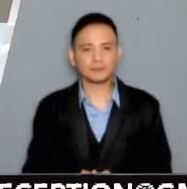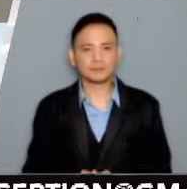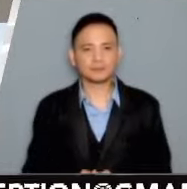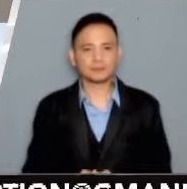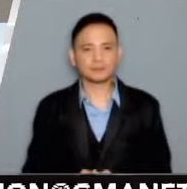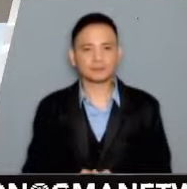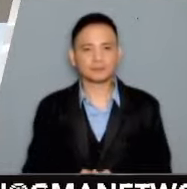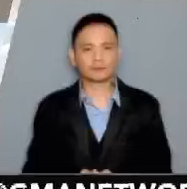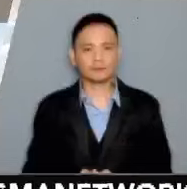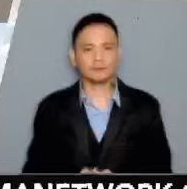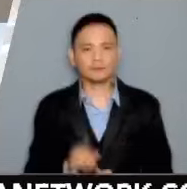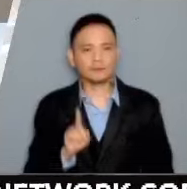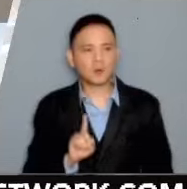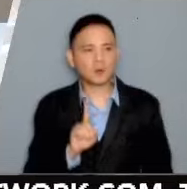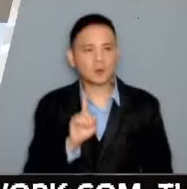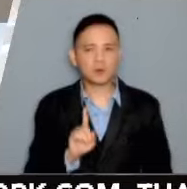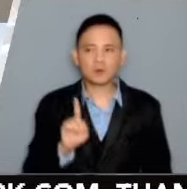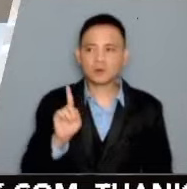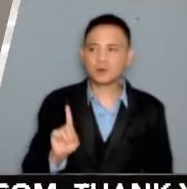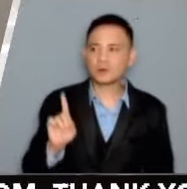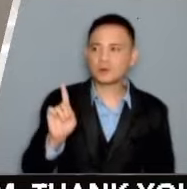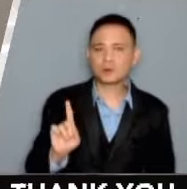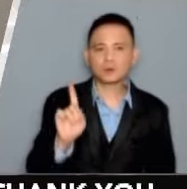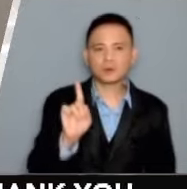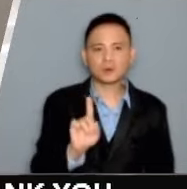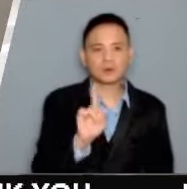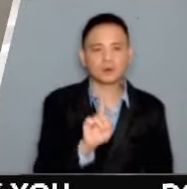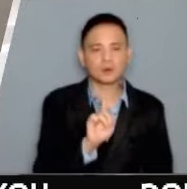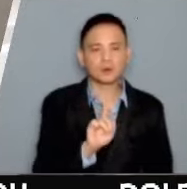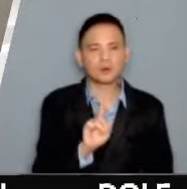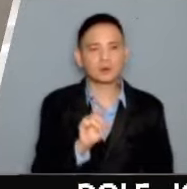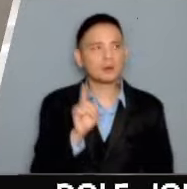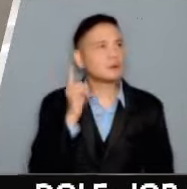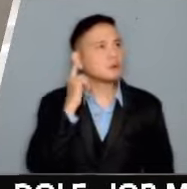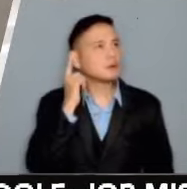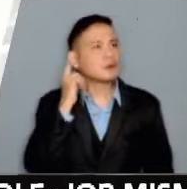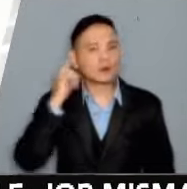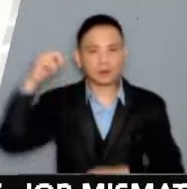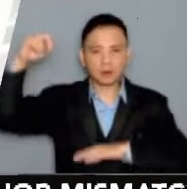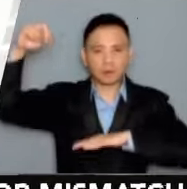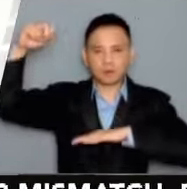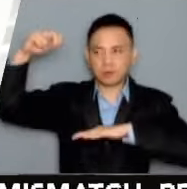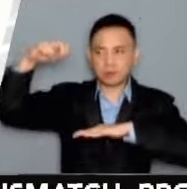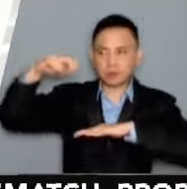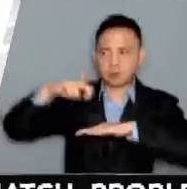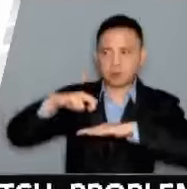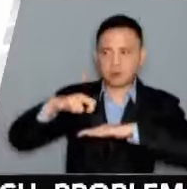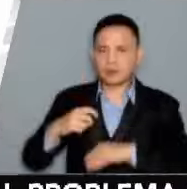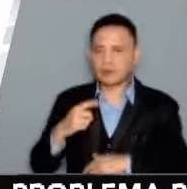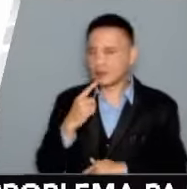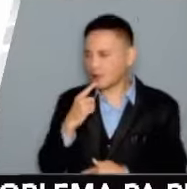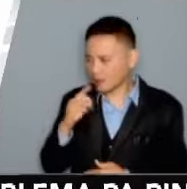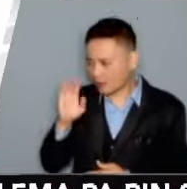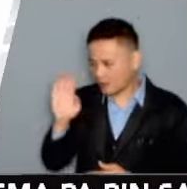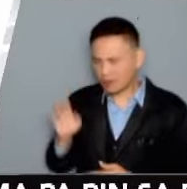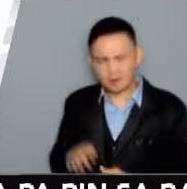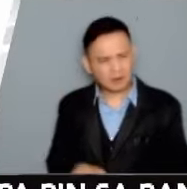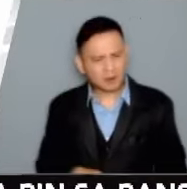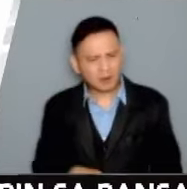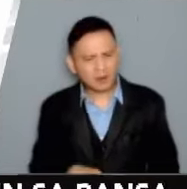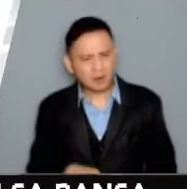kusina mayay pa may bumaba hagdan at binati ng lalaki morning po